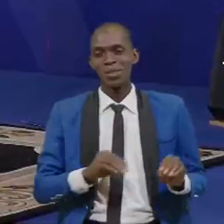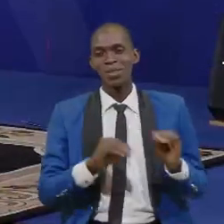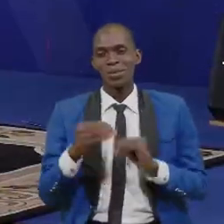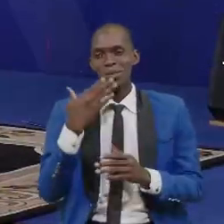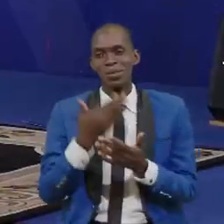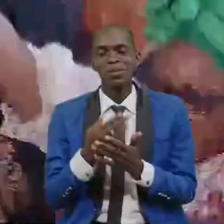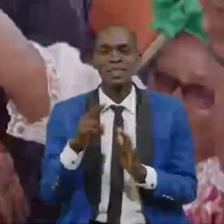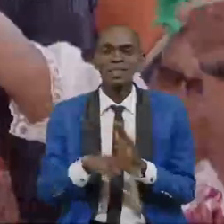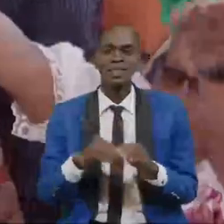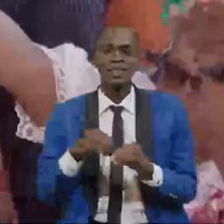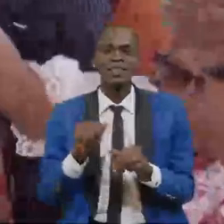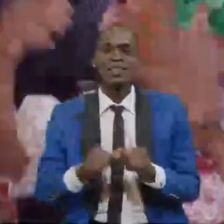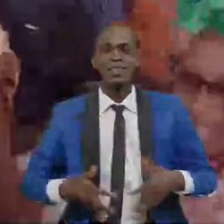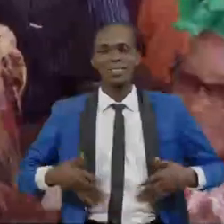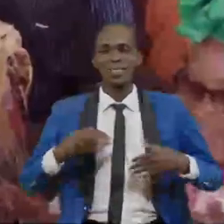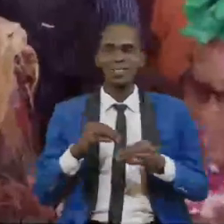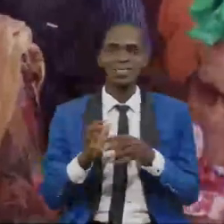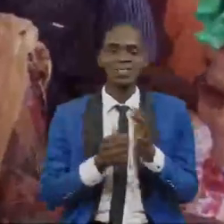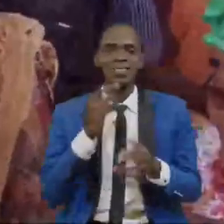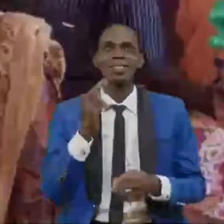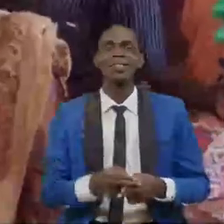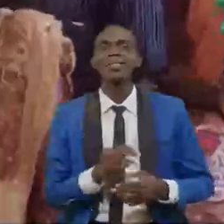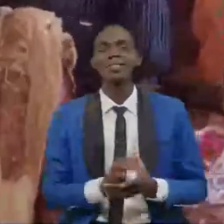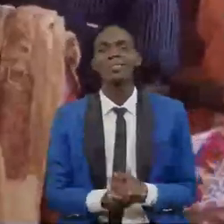de Dieu dans chaque vie au nom de Jésus.